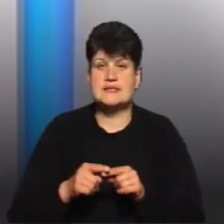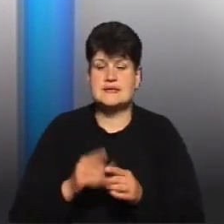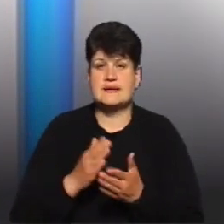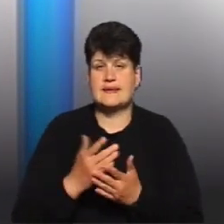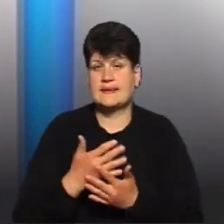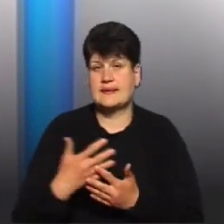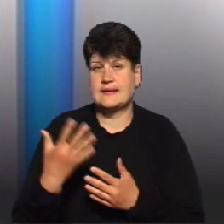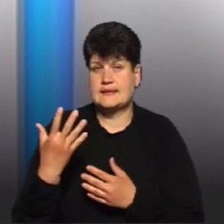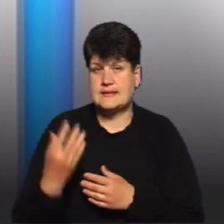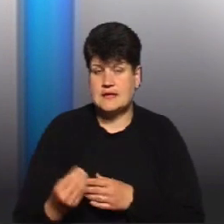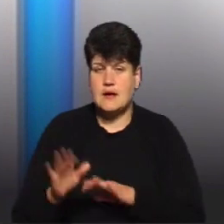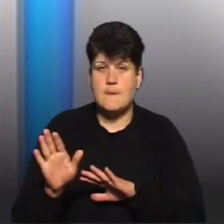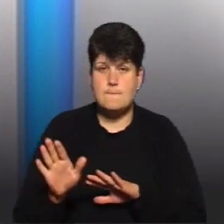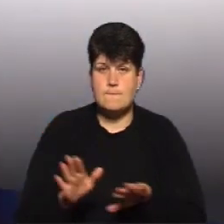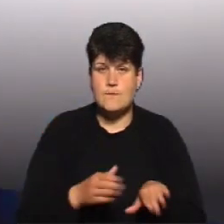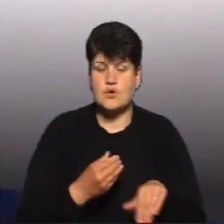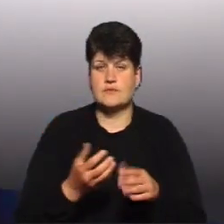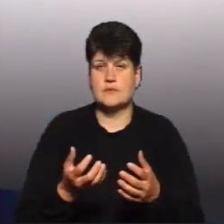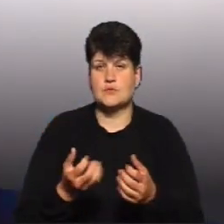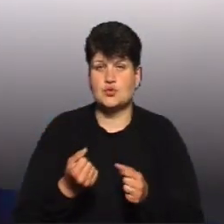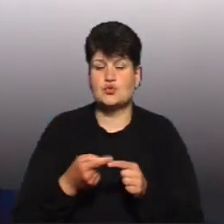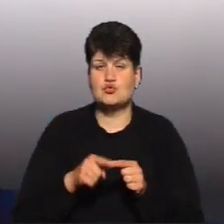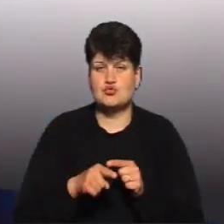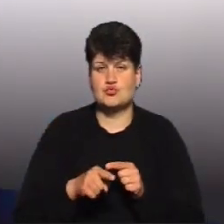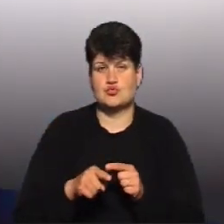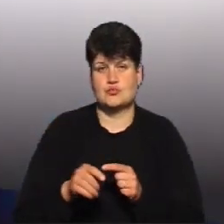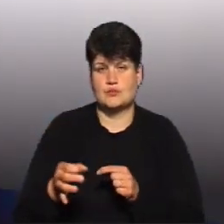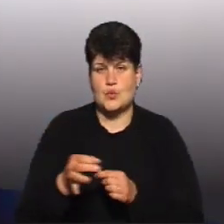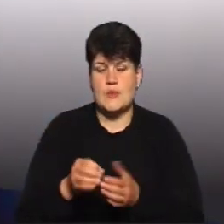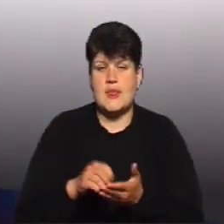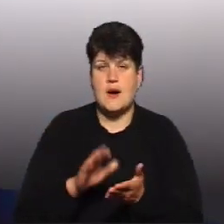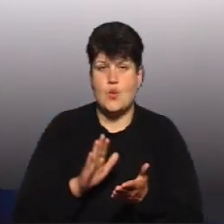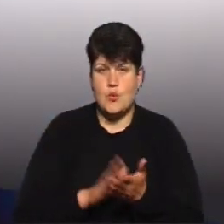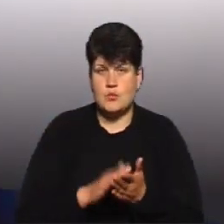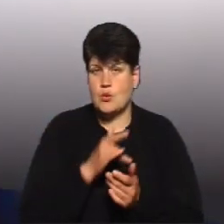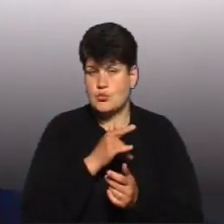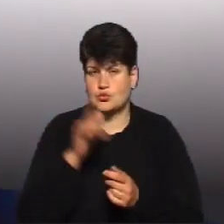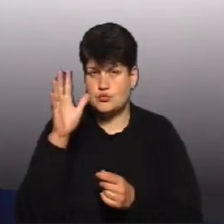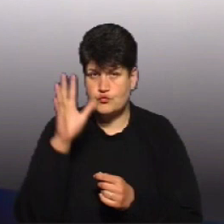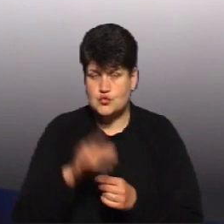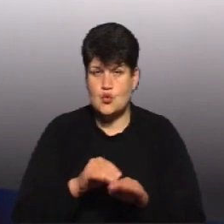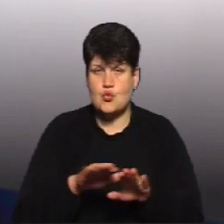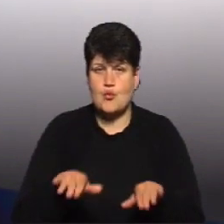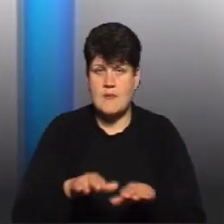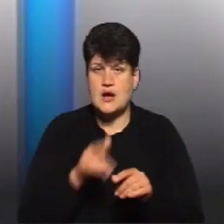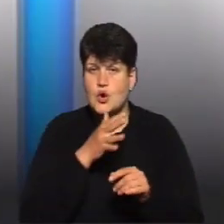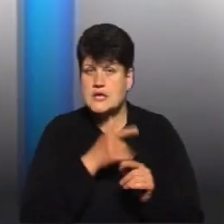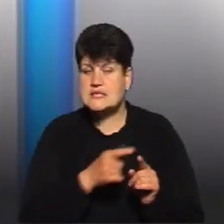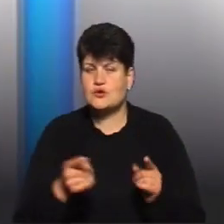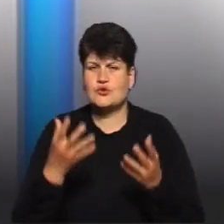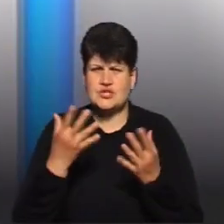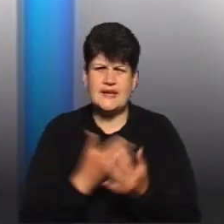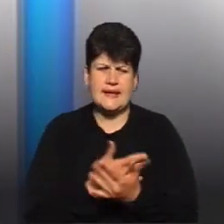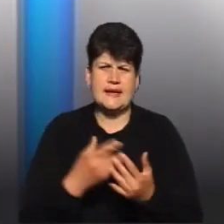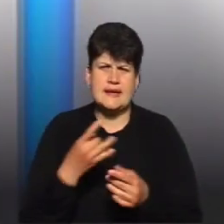Потім водолази беруть собі цю акваторію на облік. Тобто впродовж всього купального сезону вони ще декілька разів виїжджають